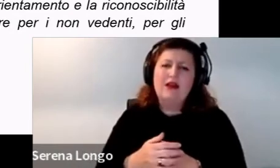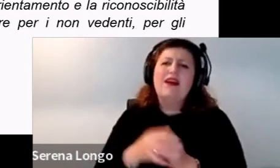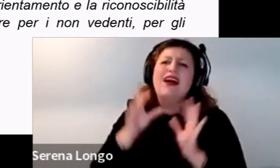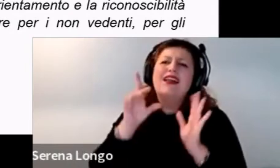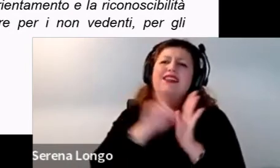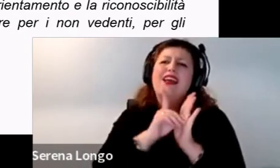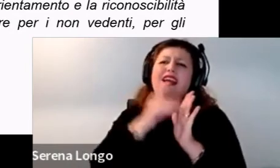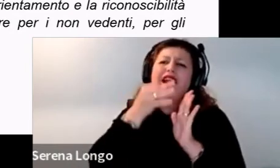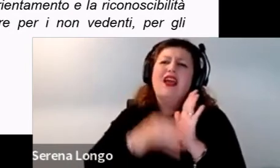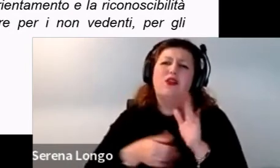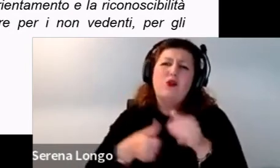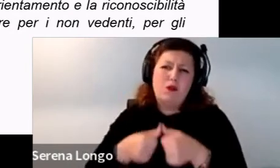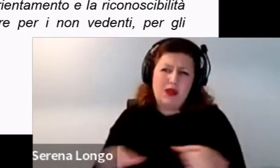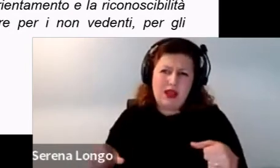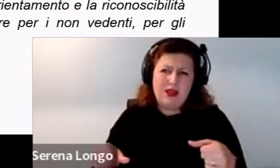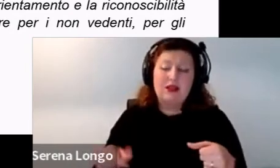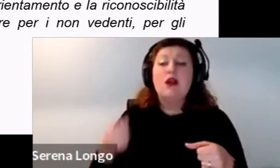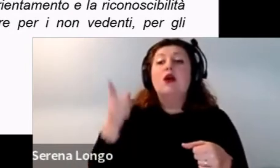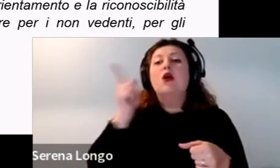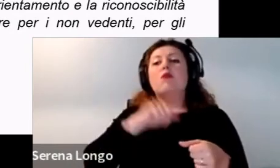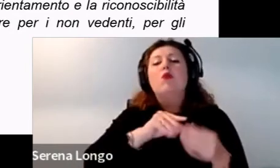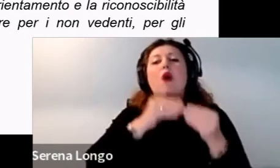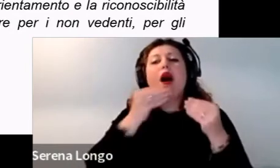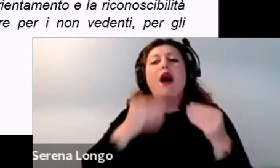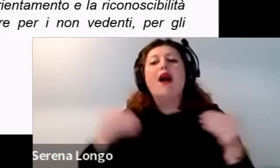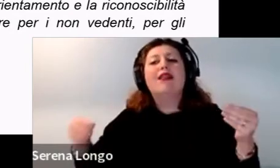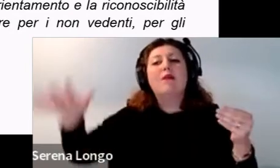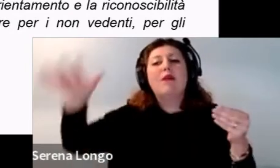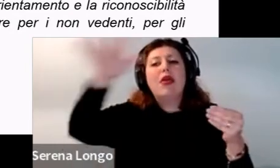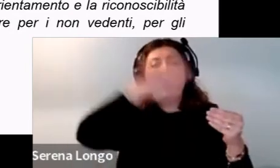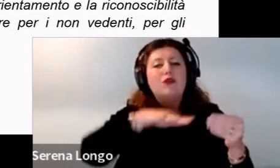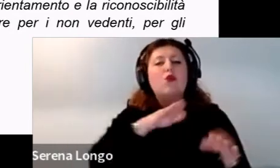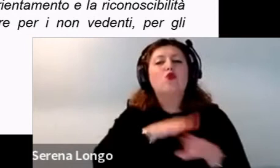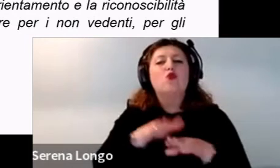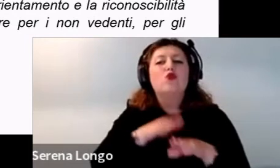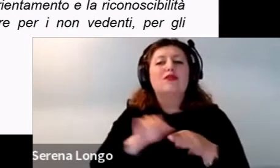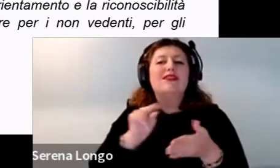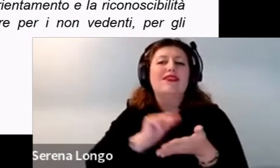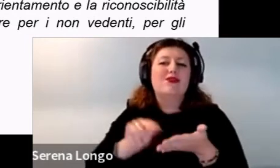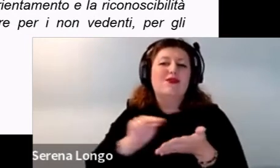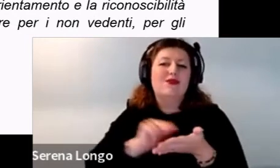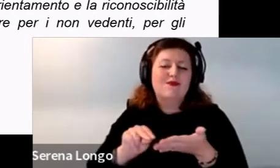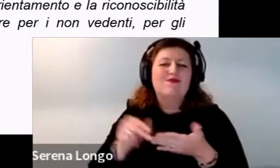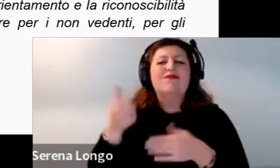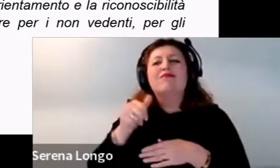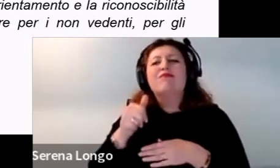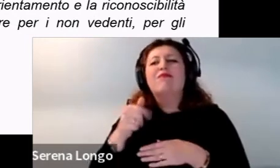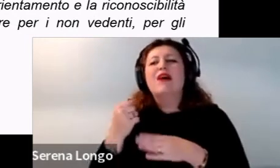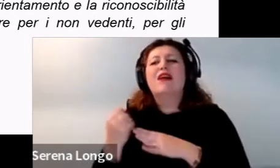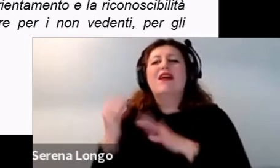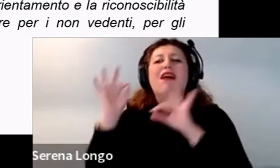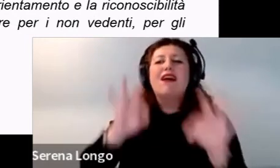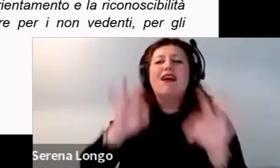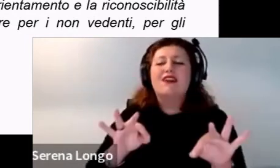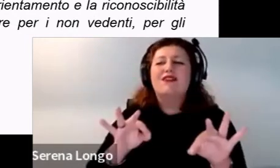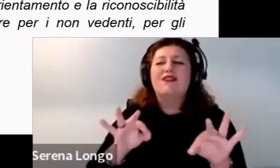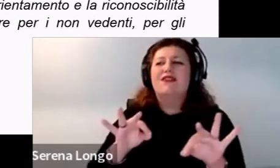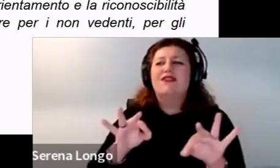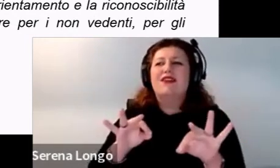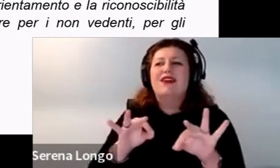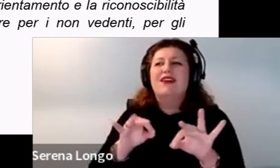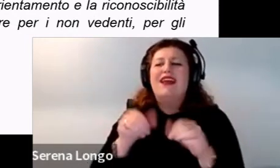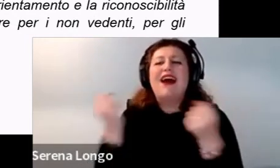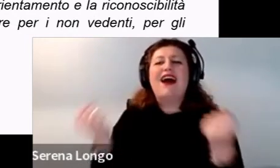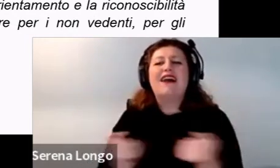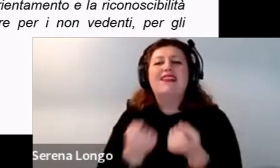base, l'arredamento, i sussidi didattici e le attrezzature necessarie per assicurare lo svolgimento delle attività